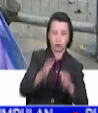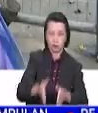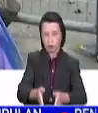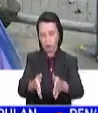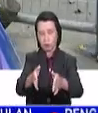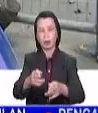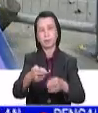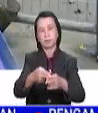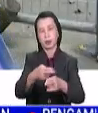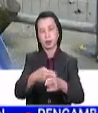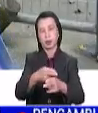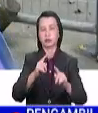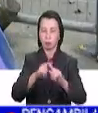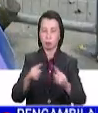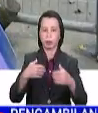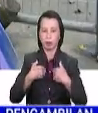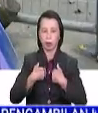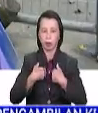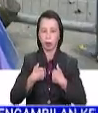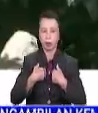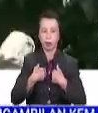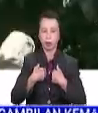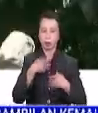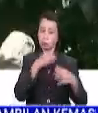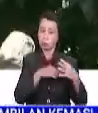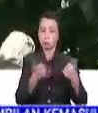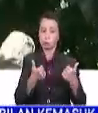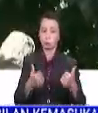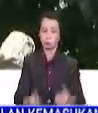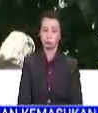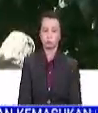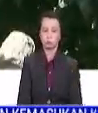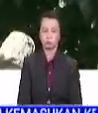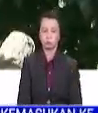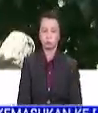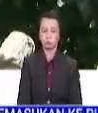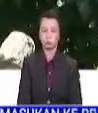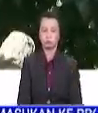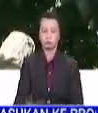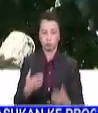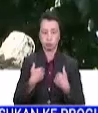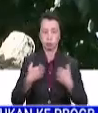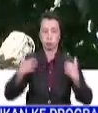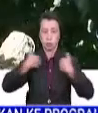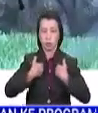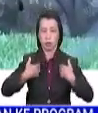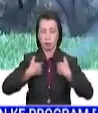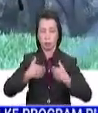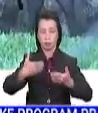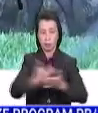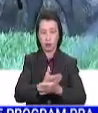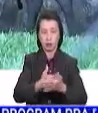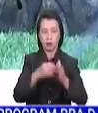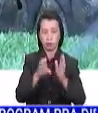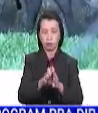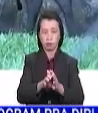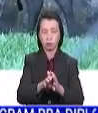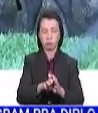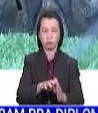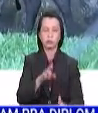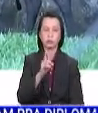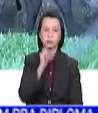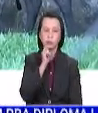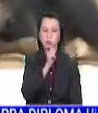panjang tapi Elisa ada juga pengisian kelahiran beberapa hewan Pak harus seperti sepasang